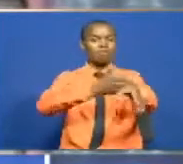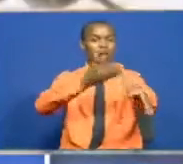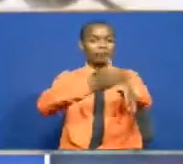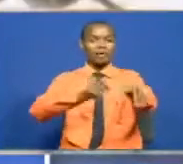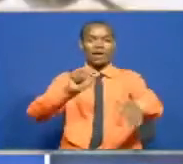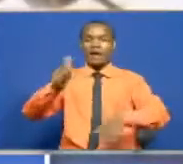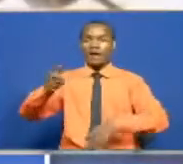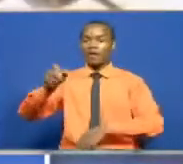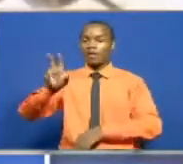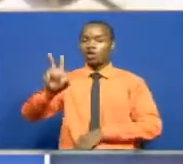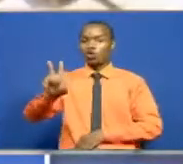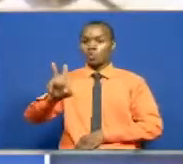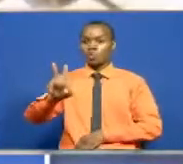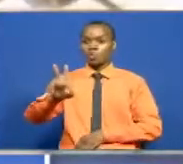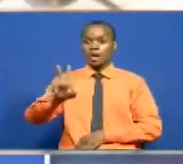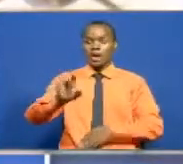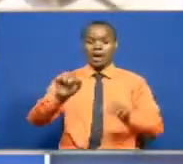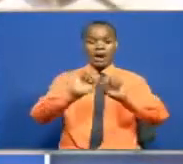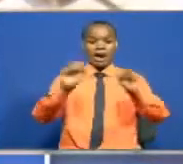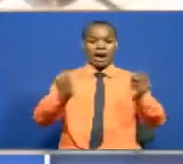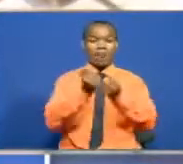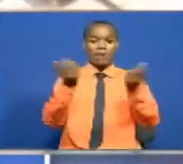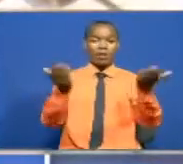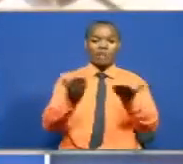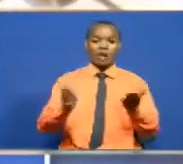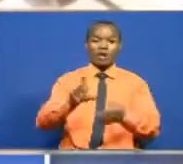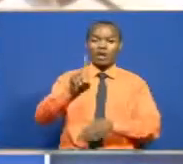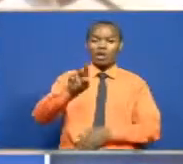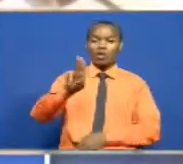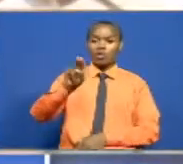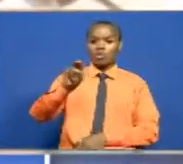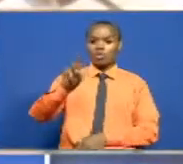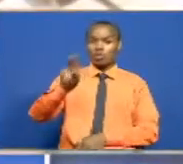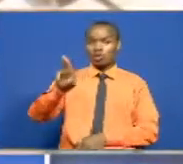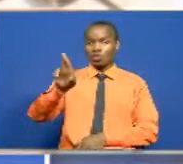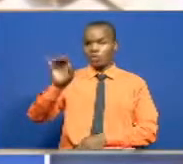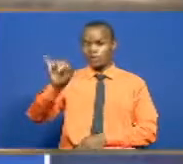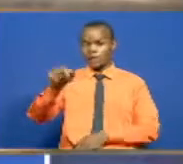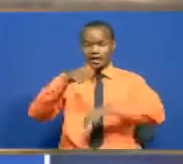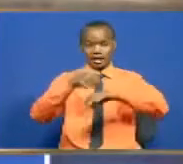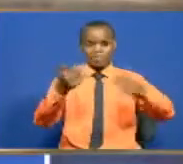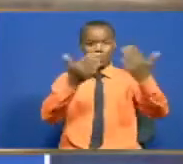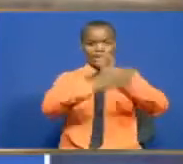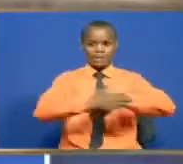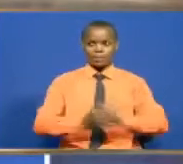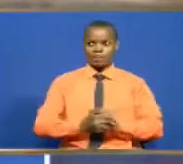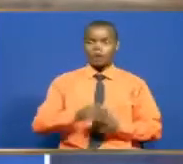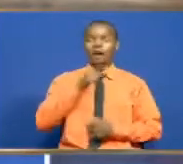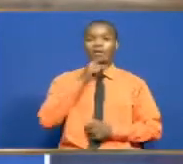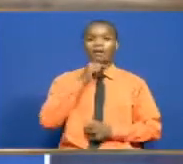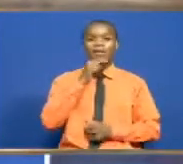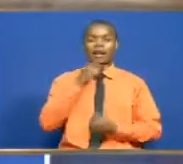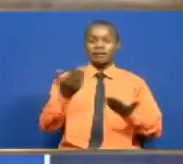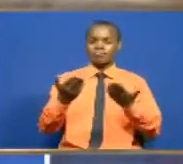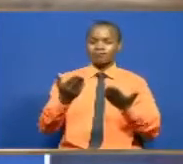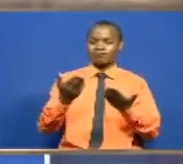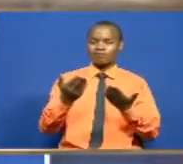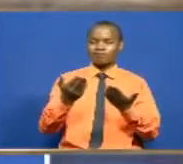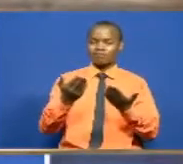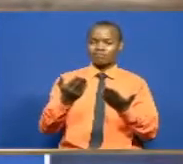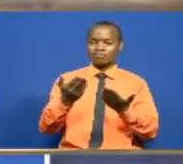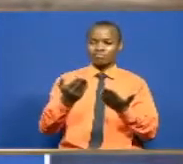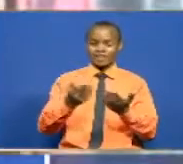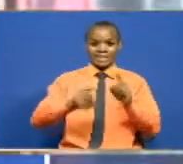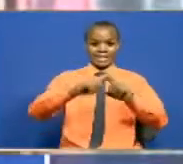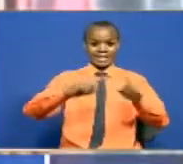kwenye shambulizi lililotekelezwa katika eneo la Dunduri wakati wa usiku. Mwanaume huyo wa umri wa makamo anadaiwa kutendewa unyama huo